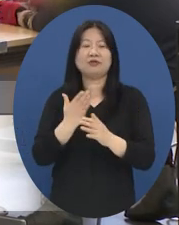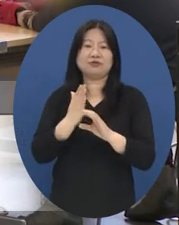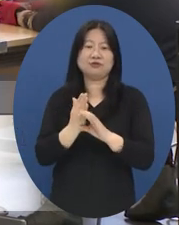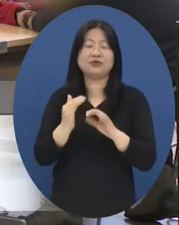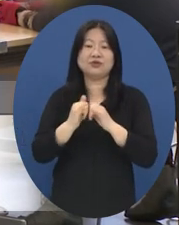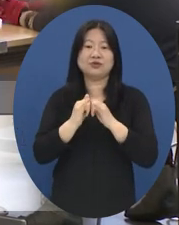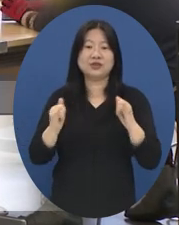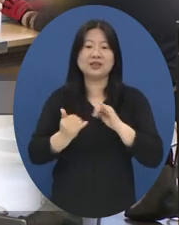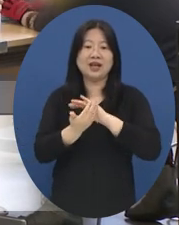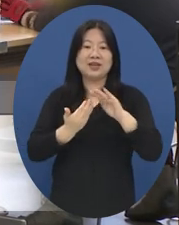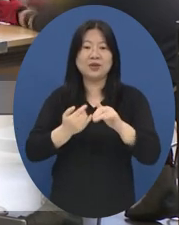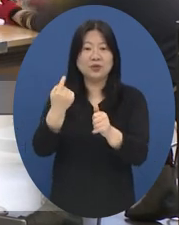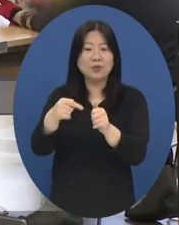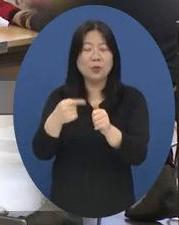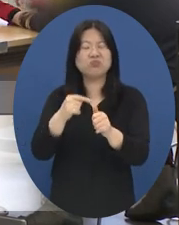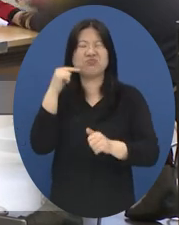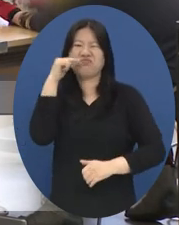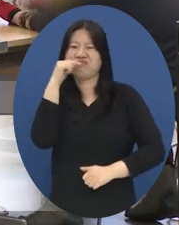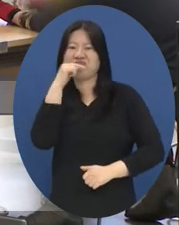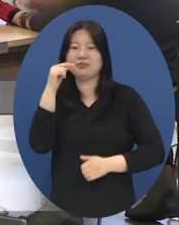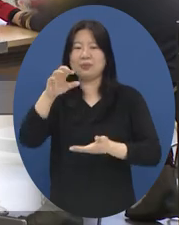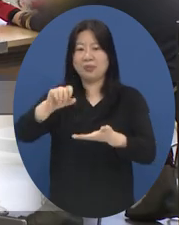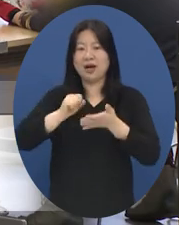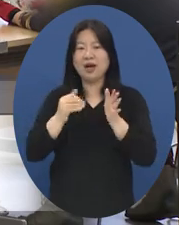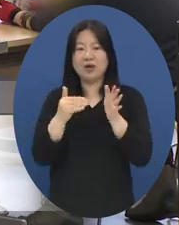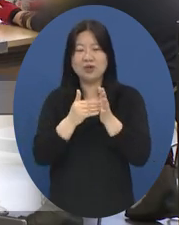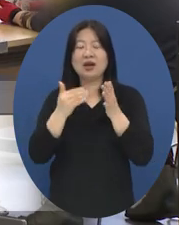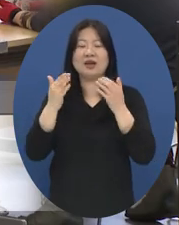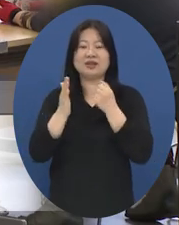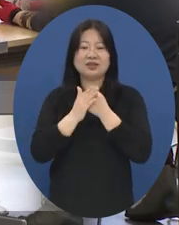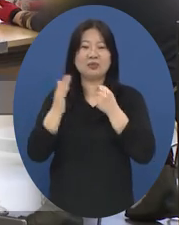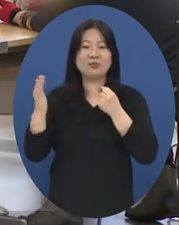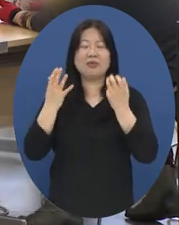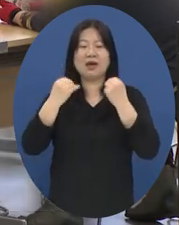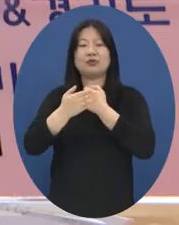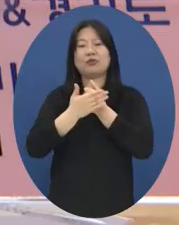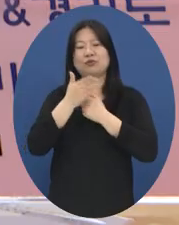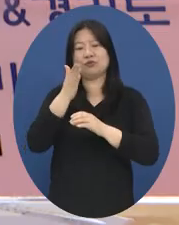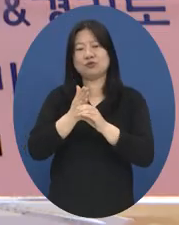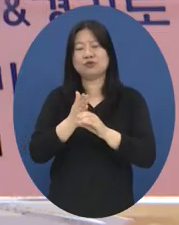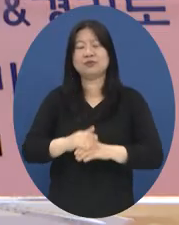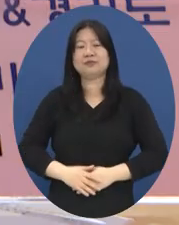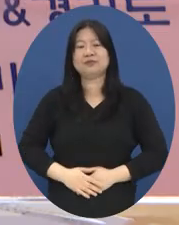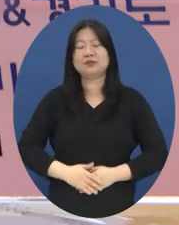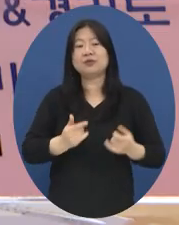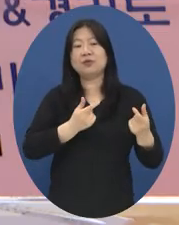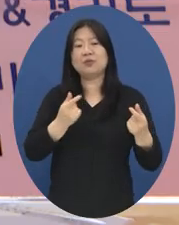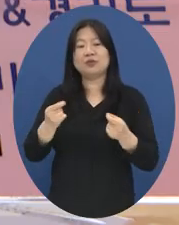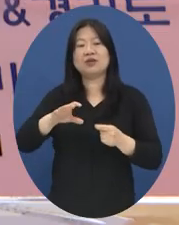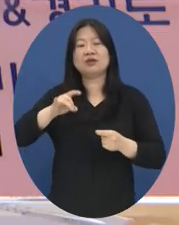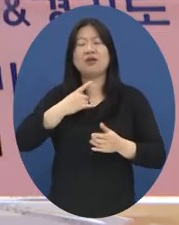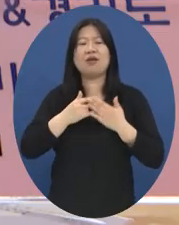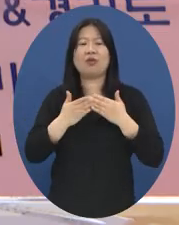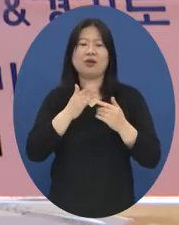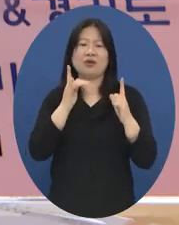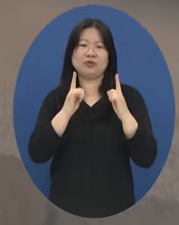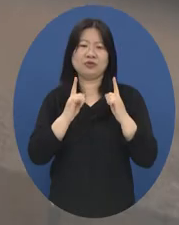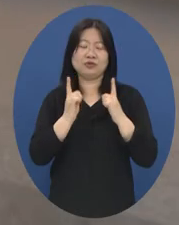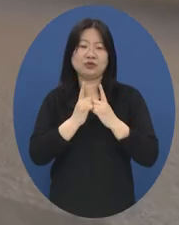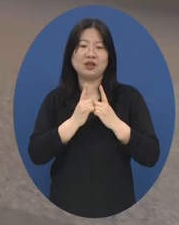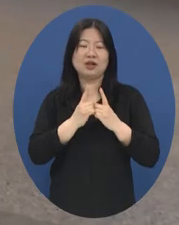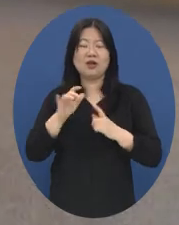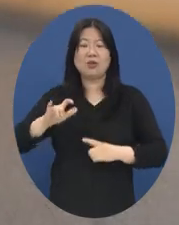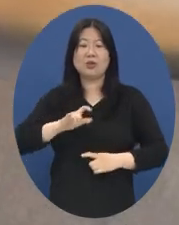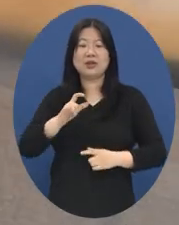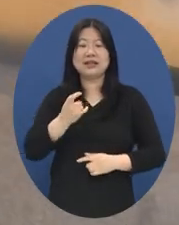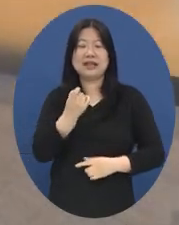그분들이 또 사전에 교육을 또 철저히 받고 오셔갖고 많은 도움이 되고 있습니다. 모두가 처음 겪는 코로나19의